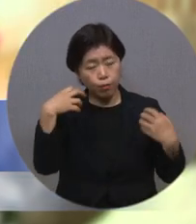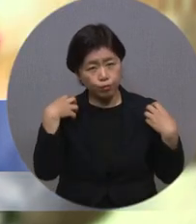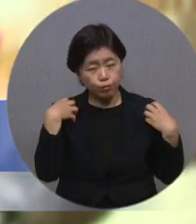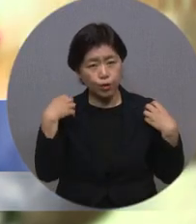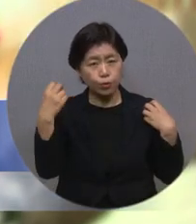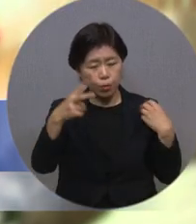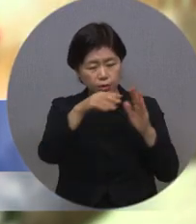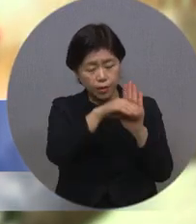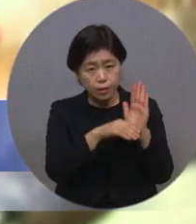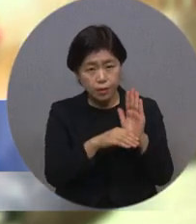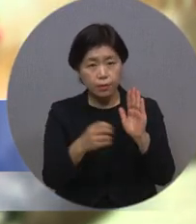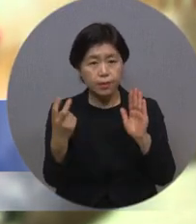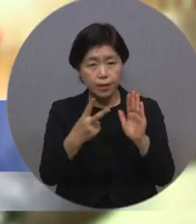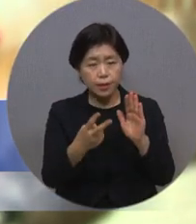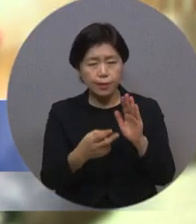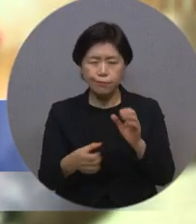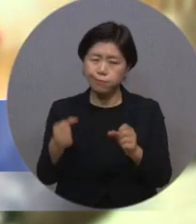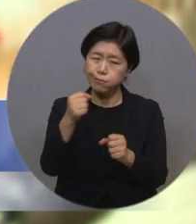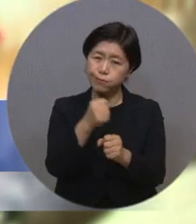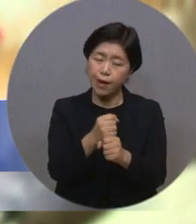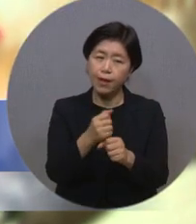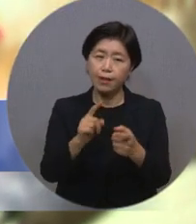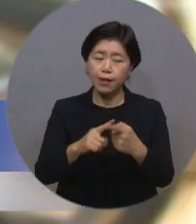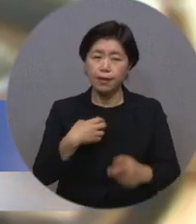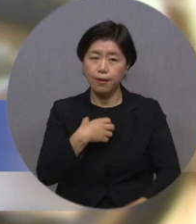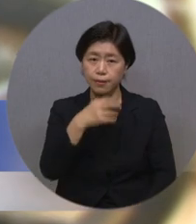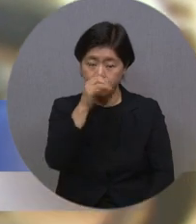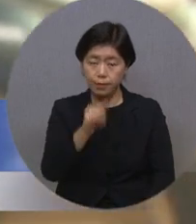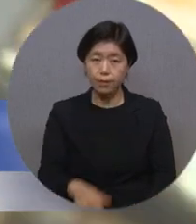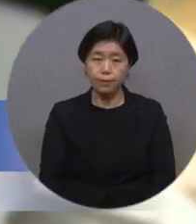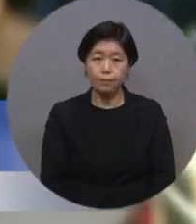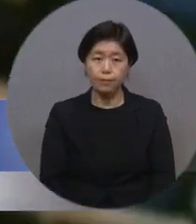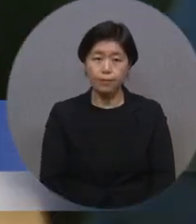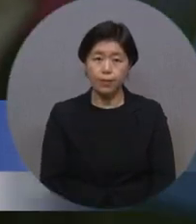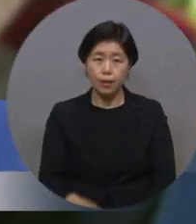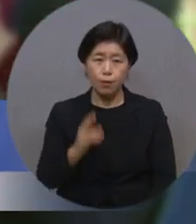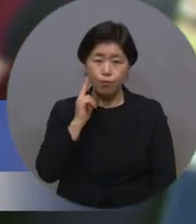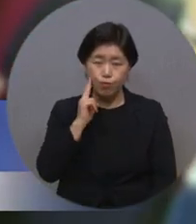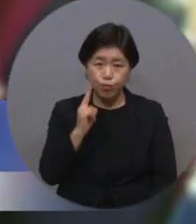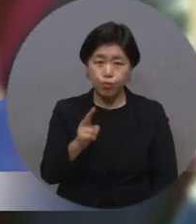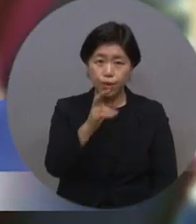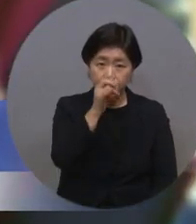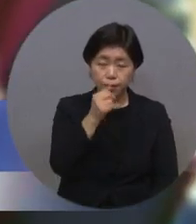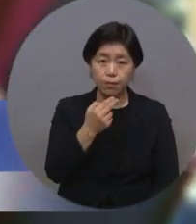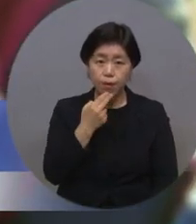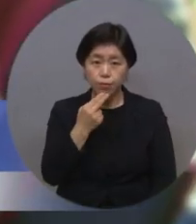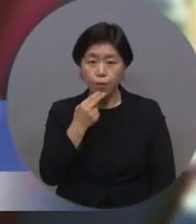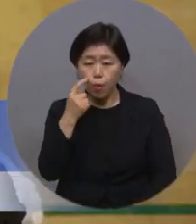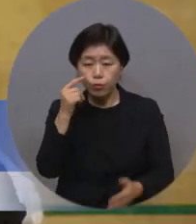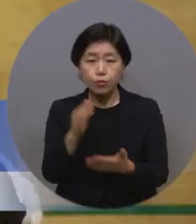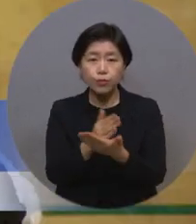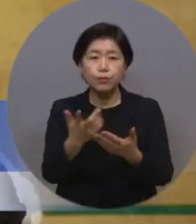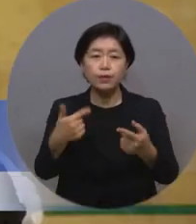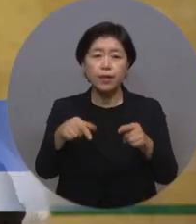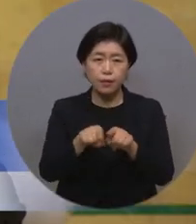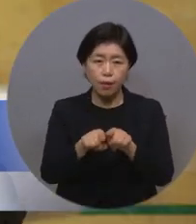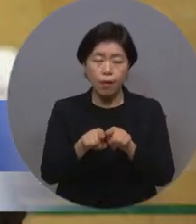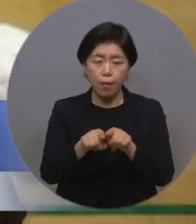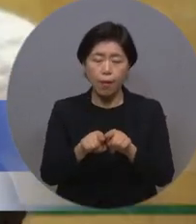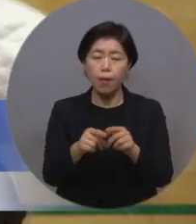매우 우려를 표하고 있다는 점인데요 복지부는 최중증 기준에 대해 장에게 와 학계 등 소통을 지속해서